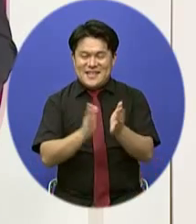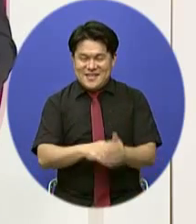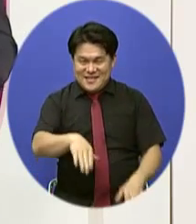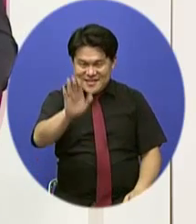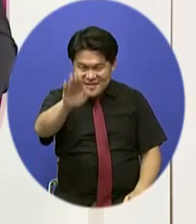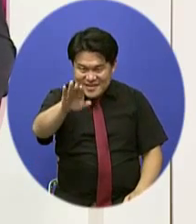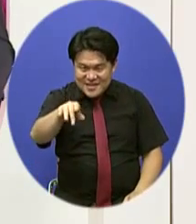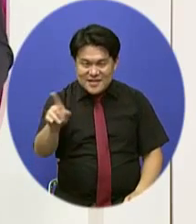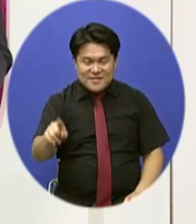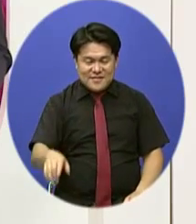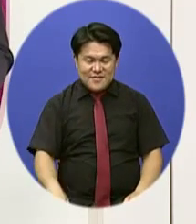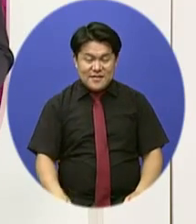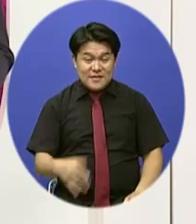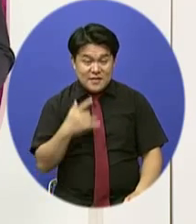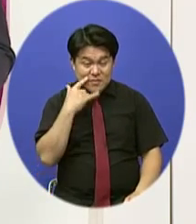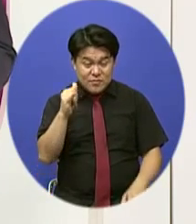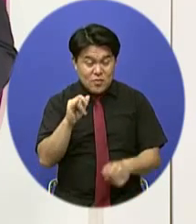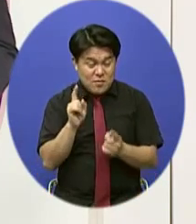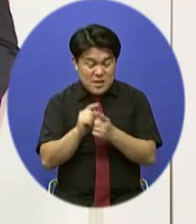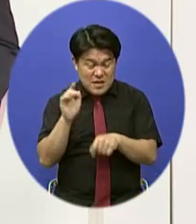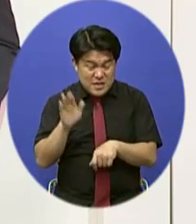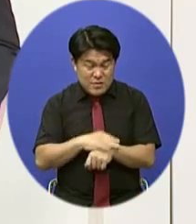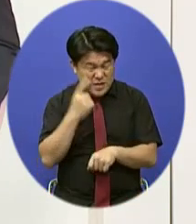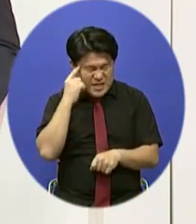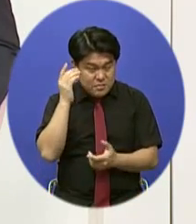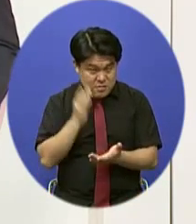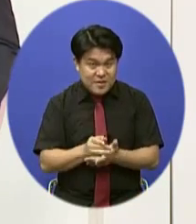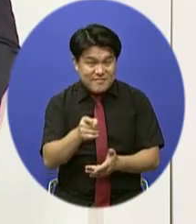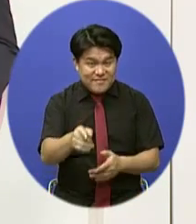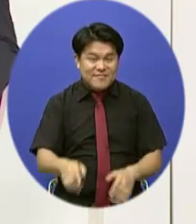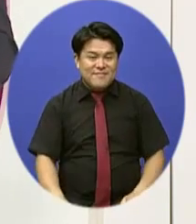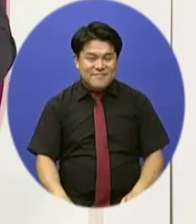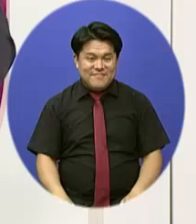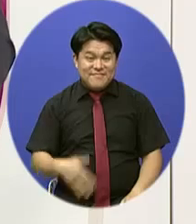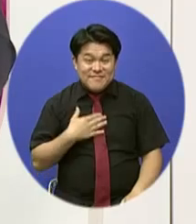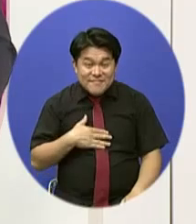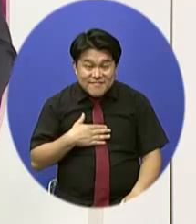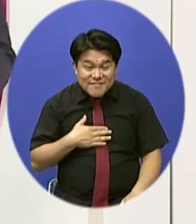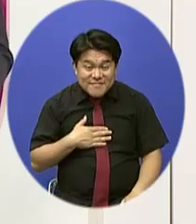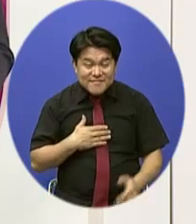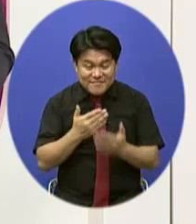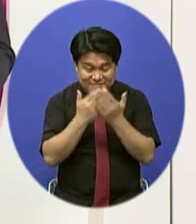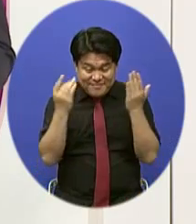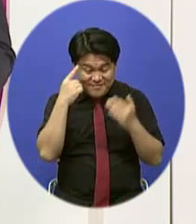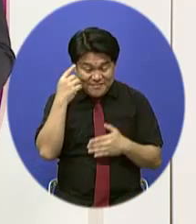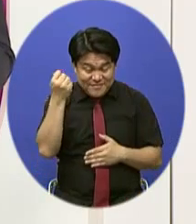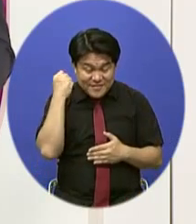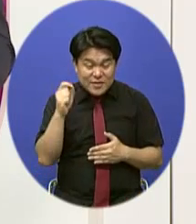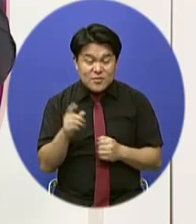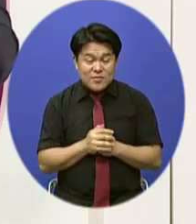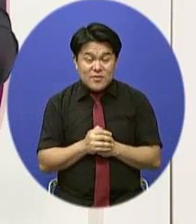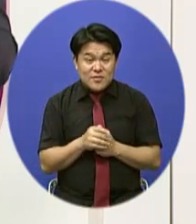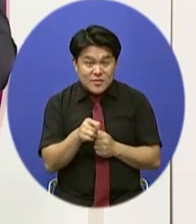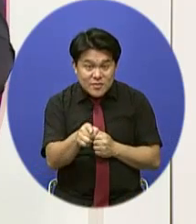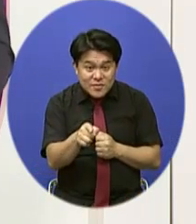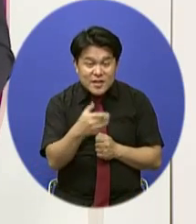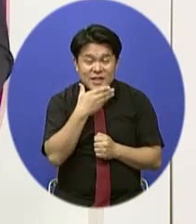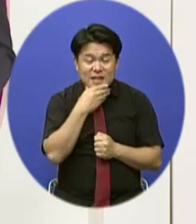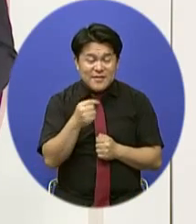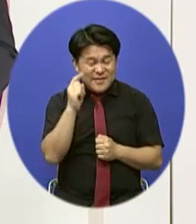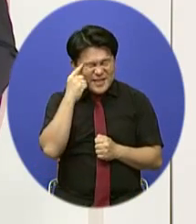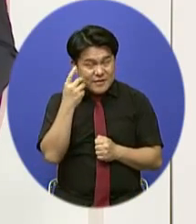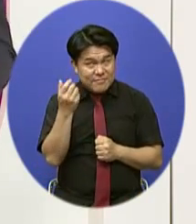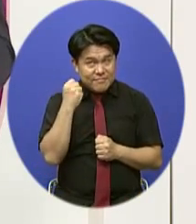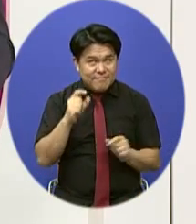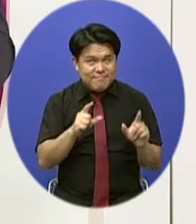어머니 절대 뭐 부모를 잘못 만났다 그럼요. 이런 생각을 하지 마세요. 그럼요. 이렇게 긍정적 마인드 어머님만의 행복한